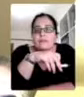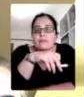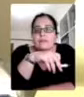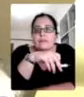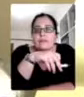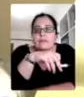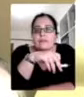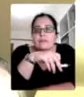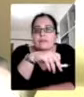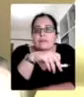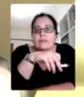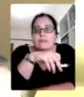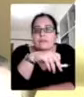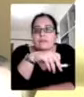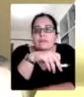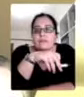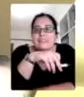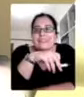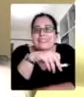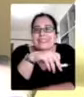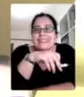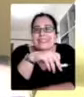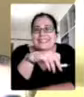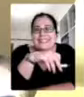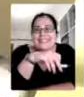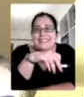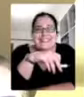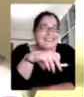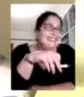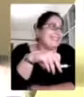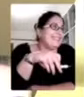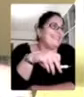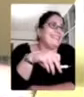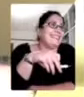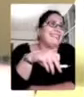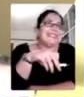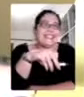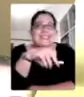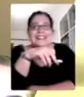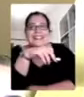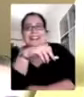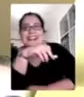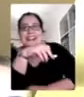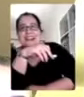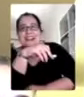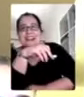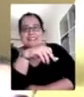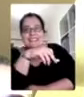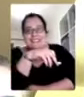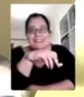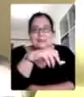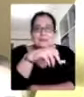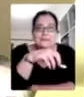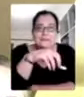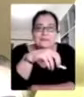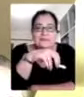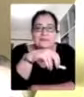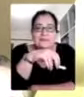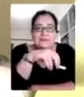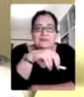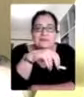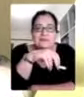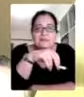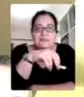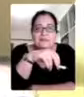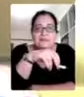gittiğimde asgari ücret 20 bin liraydı. Hatta gülüşmüştük de yani Nikolay'la. Hani bir asgari ücrete kaç